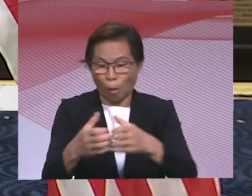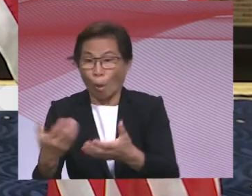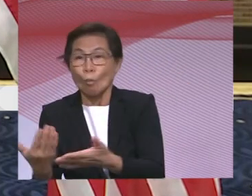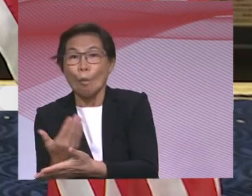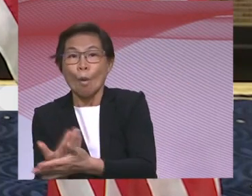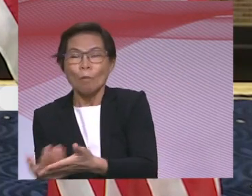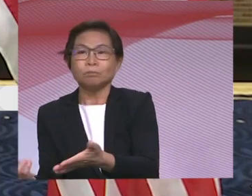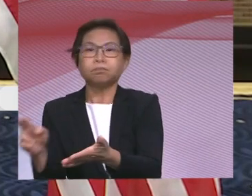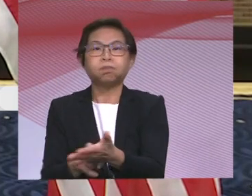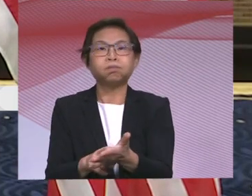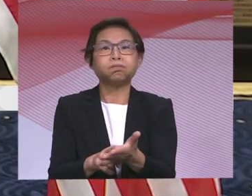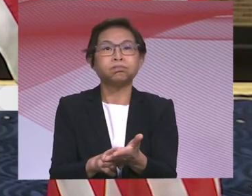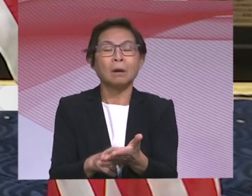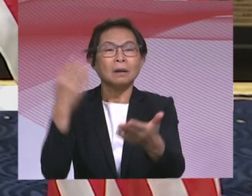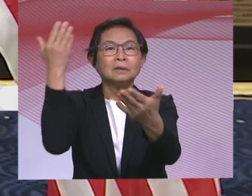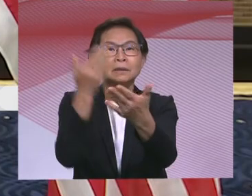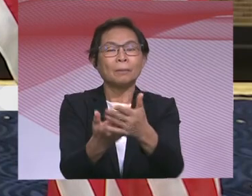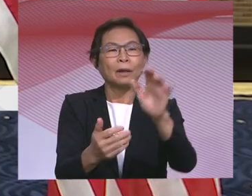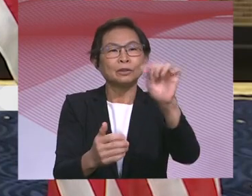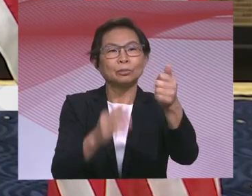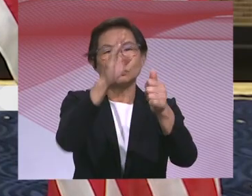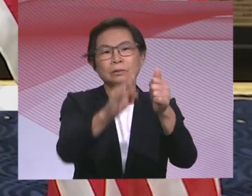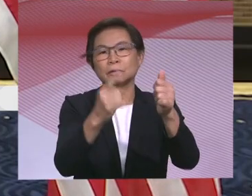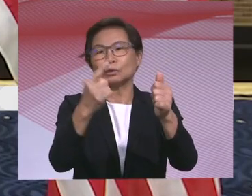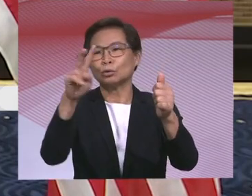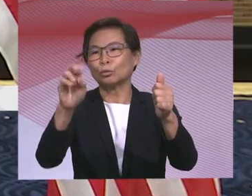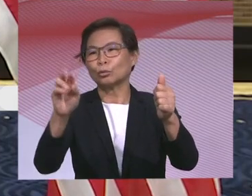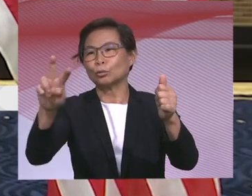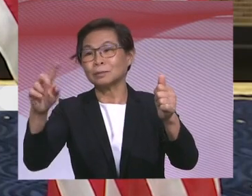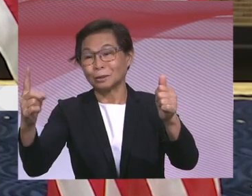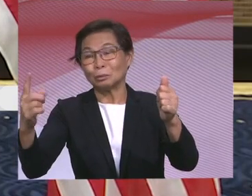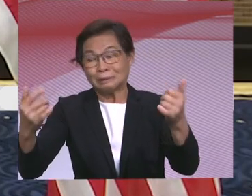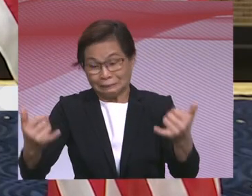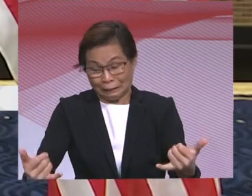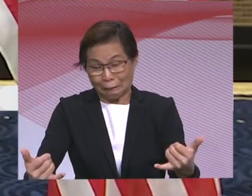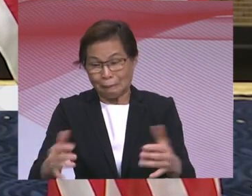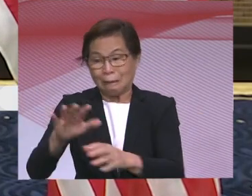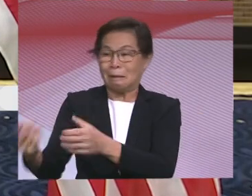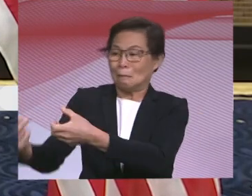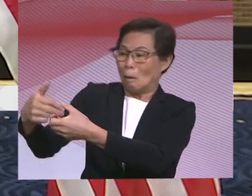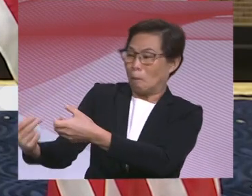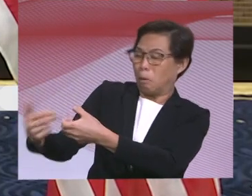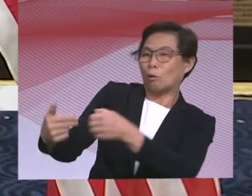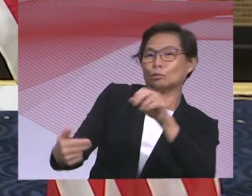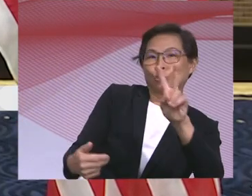dilaporkan sehingga 10 genre 2021 melibatkan